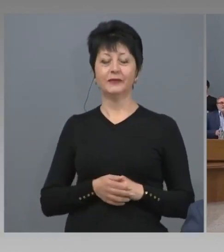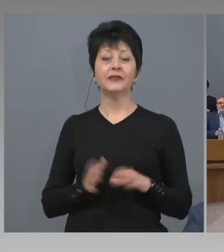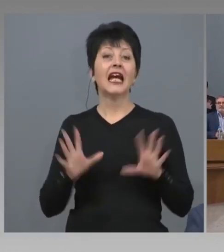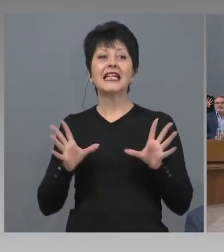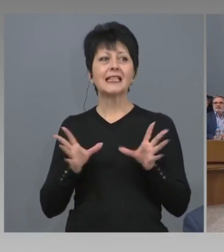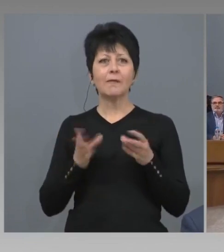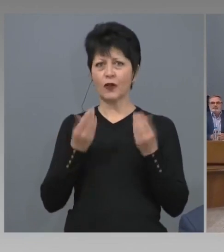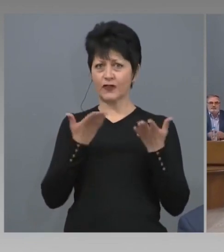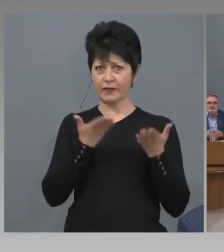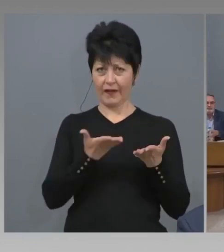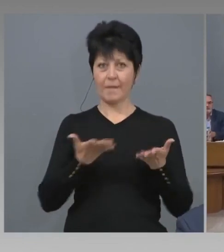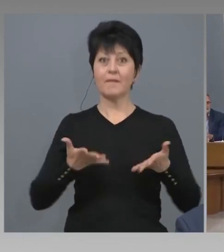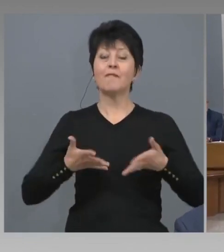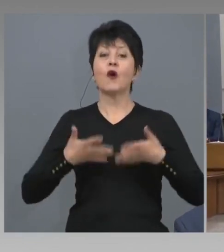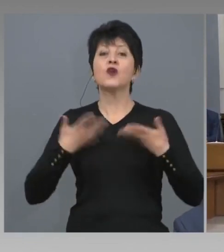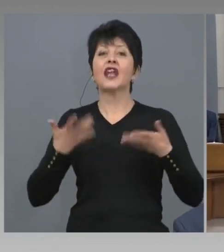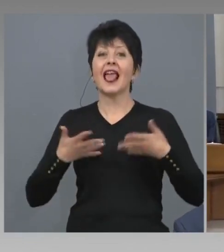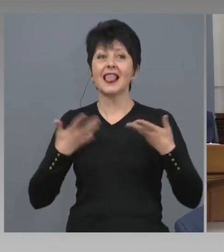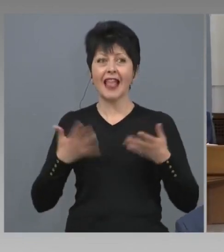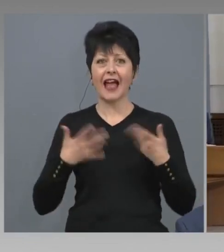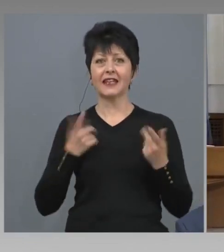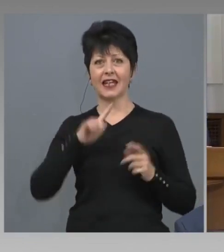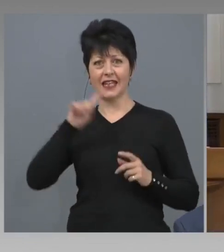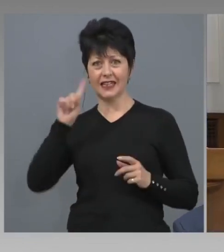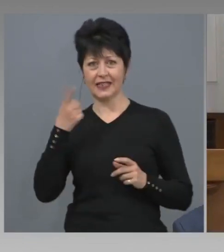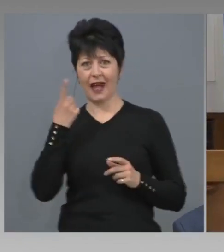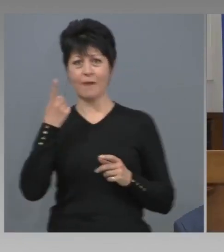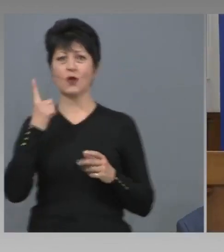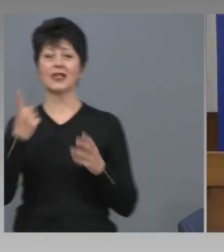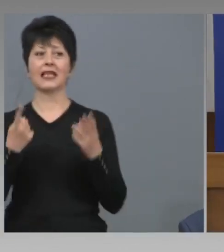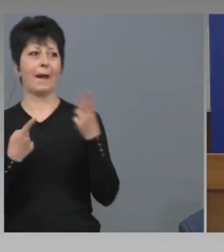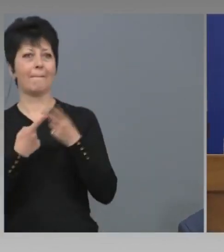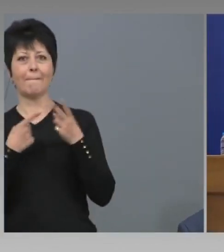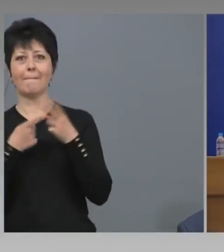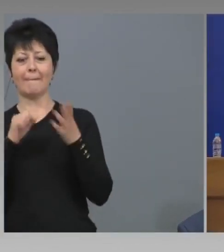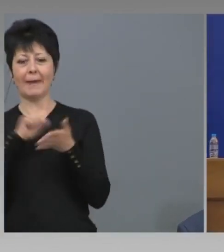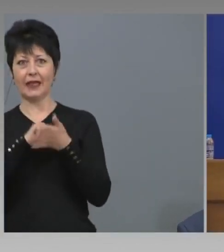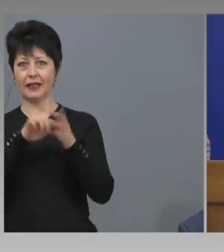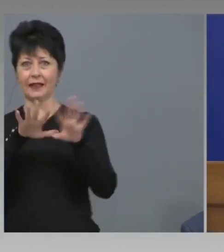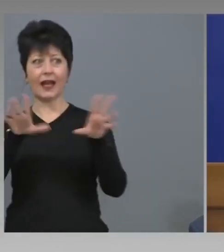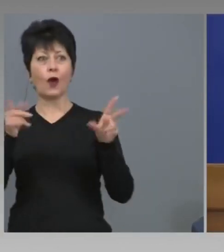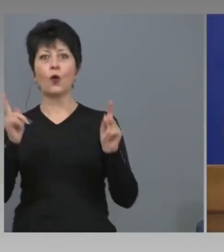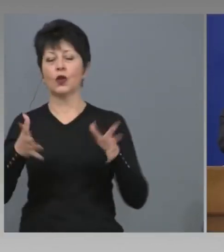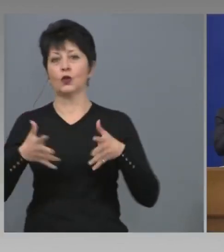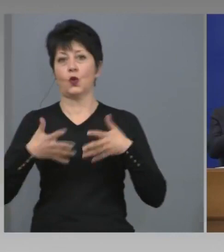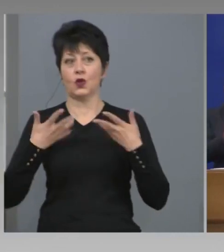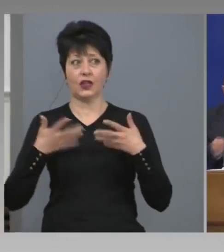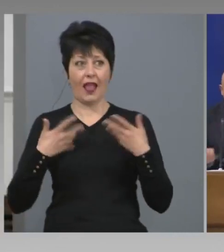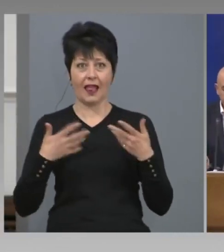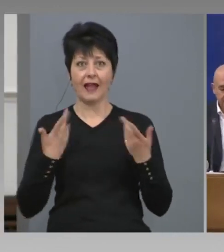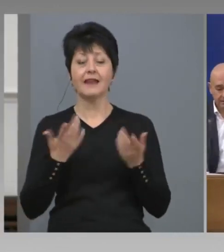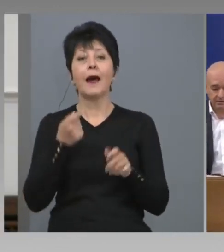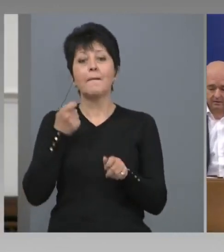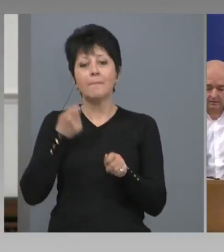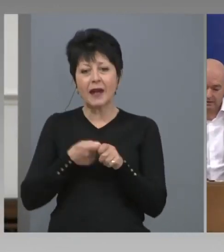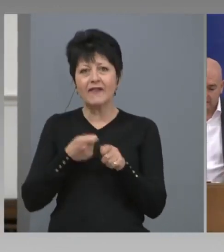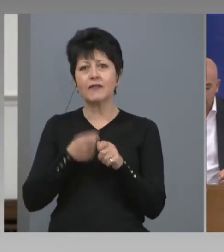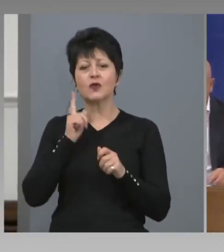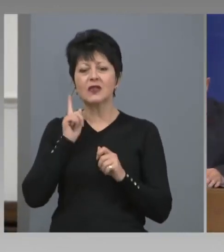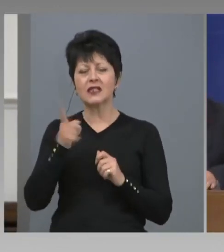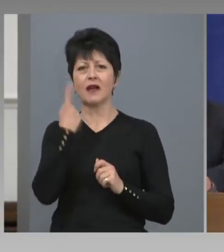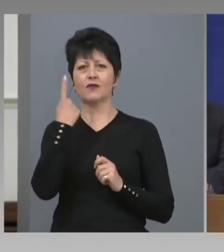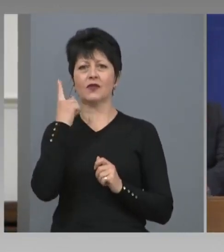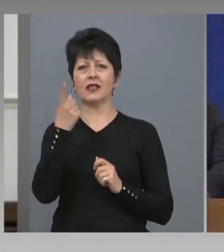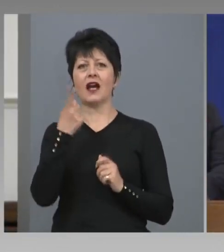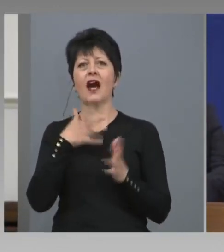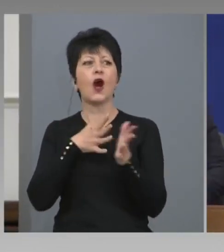Започвам с това, че е по желание и само за медиите, които желаят. Правиме го само за хората, които искат да